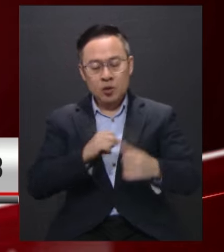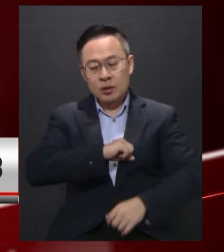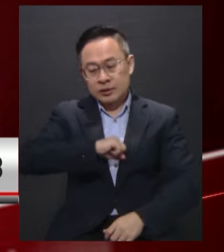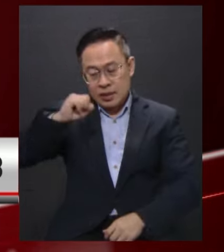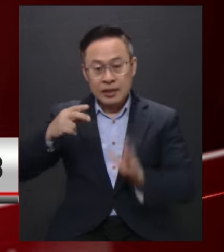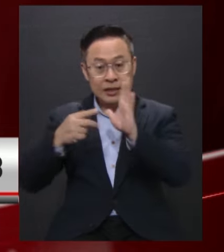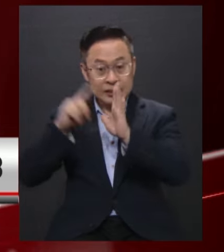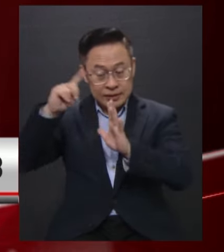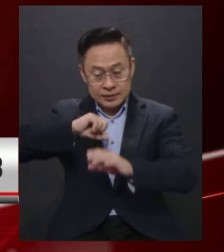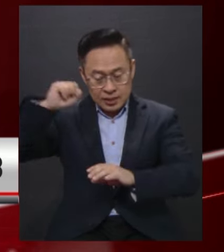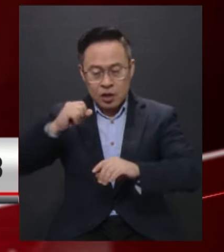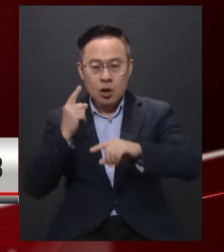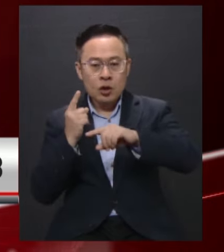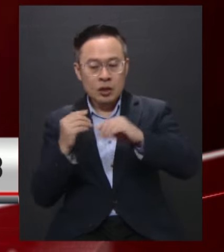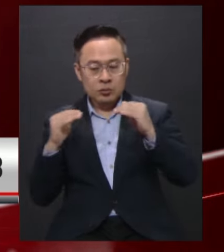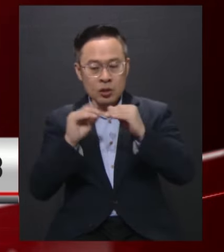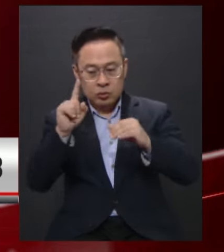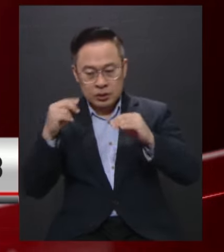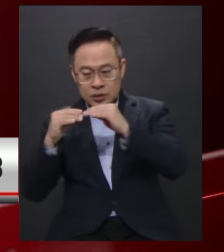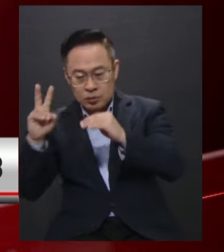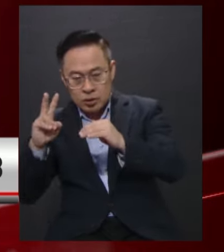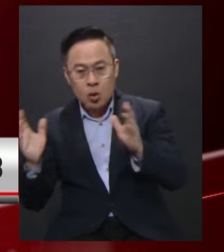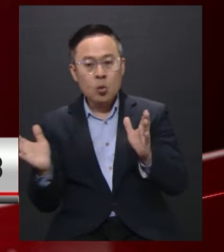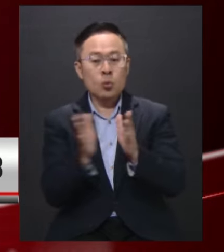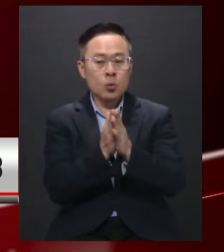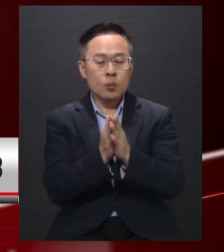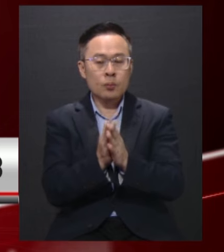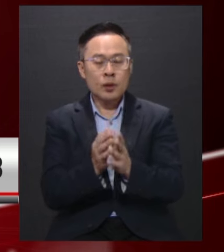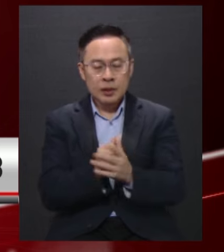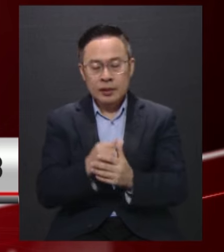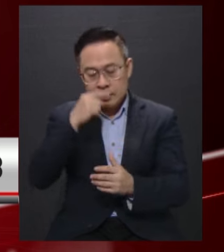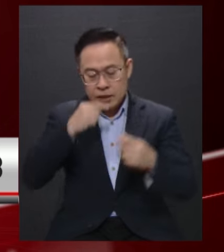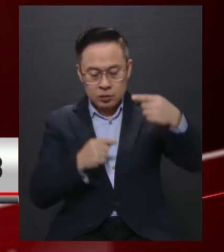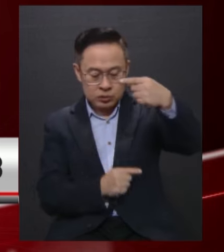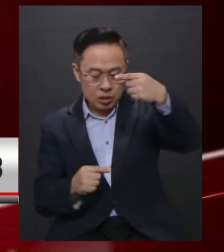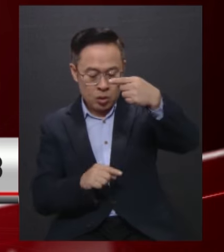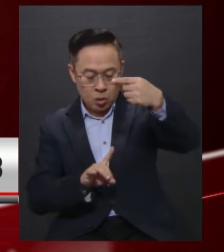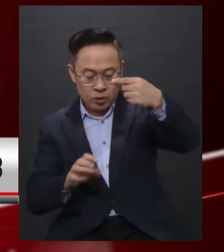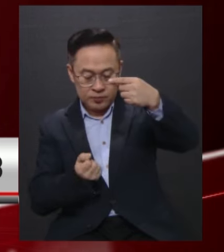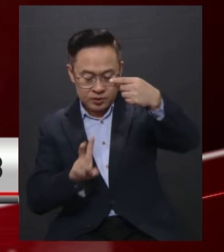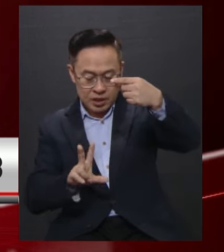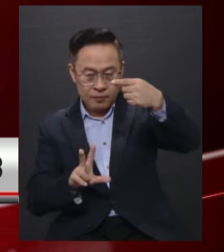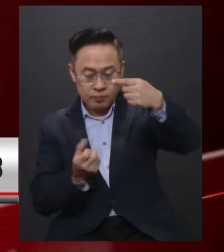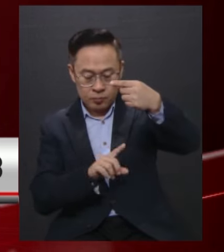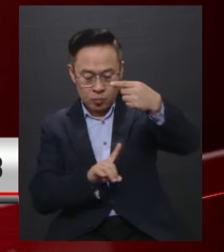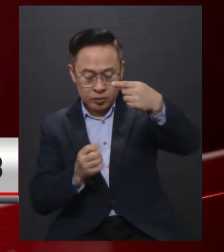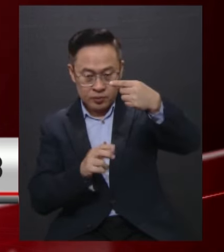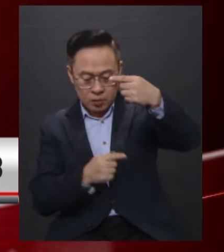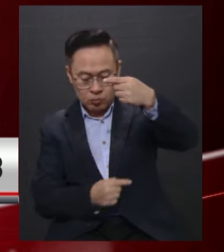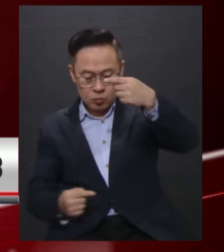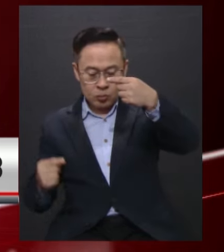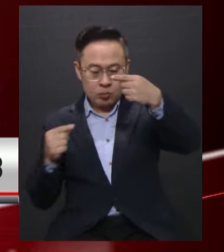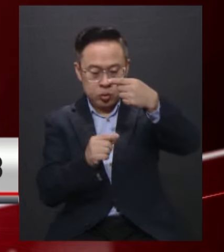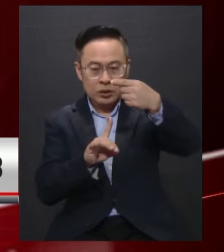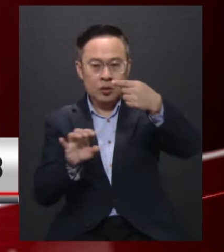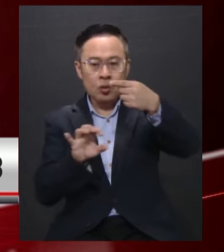ด ๆคือ ซึ่ง7คะแนนนิดๆพอรวมทั้งหมดเนี่ยน่าจะทำให้ทีมชาติไทยมีคะแนนสะสมฟีฟ่าแรงกิ้งในการประกาศครั้งต่อไปเนี่ยนะคะ